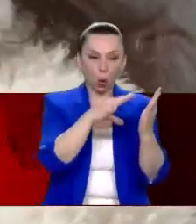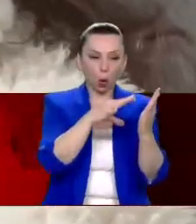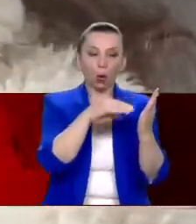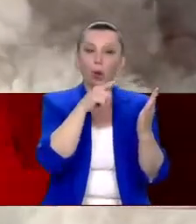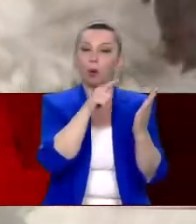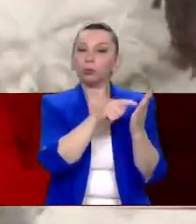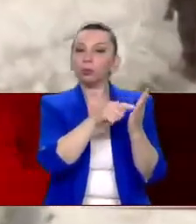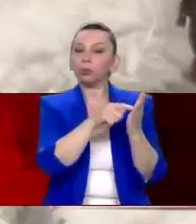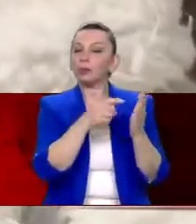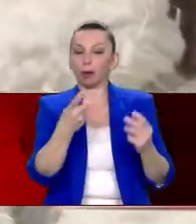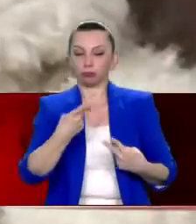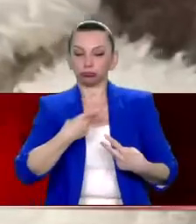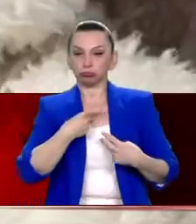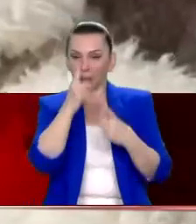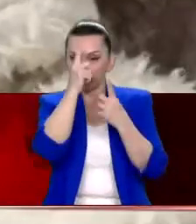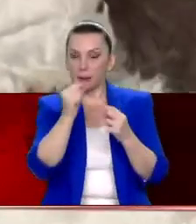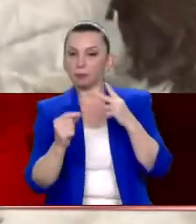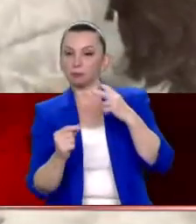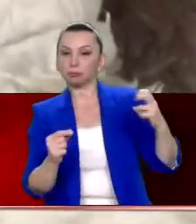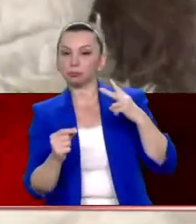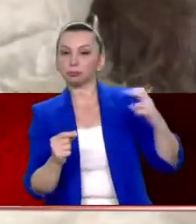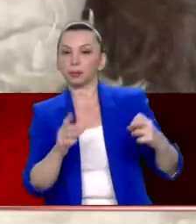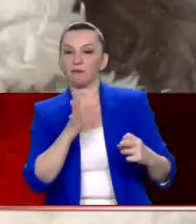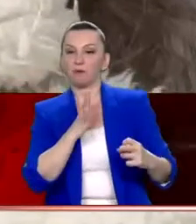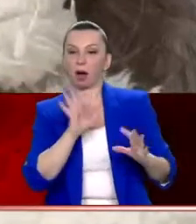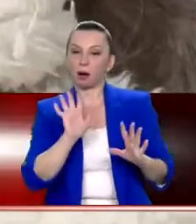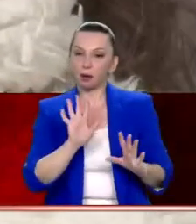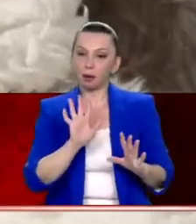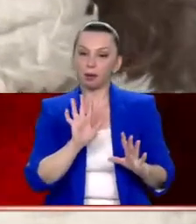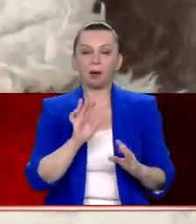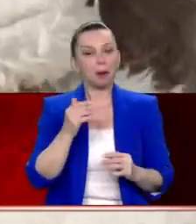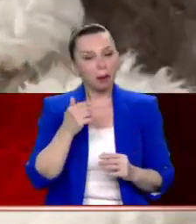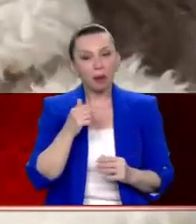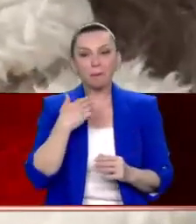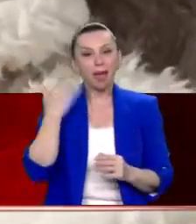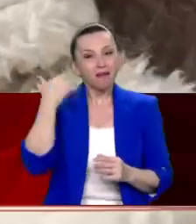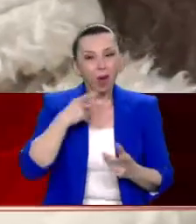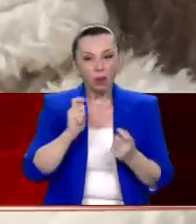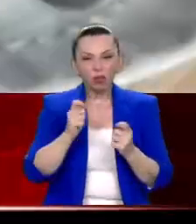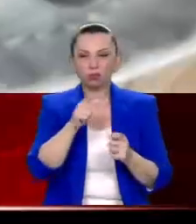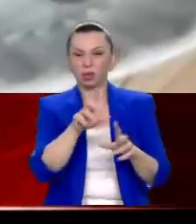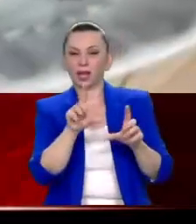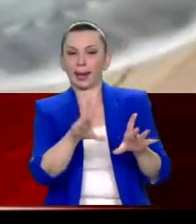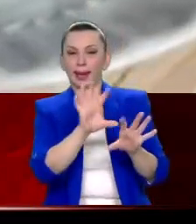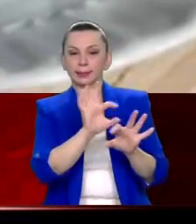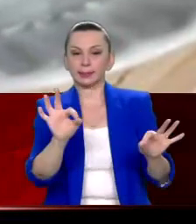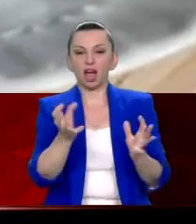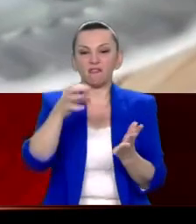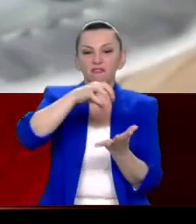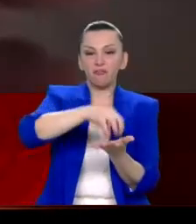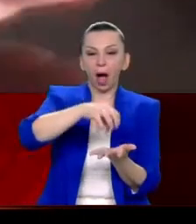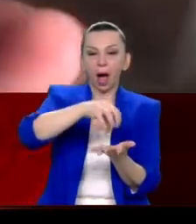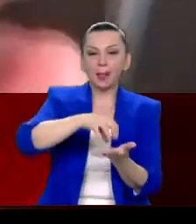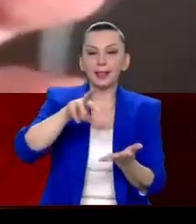bilgilerimizi paylaşmaya. Uygulama indirdim, evet indirmedim diyemem. Yalan söyleyemem. Bir arada kullandım. Ama gereksiz yani. Falcılık gibi